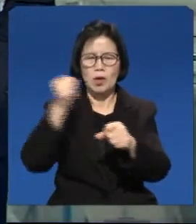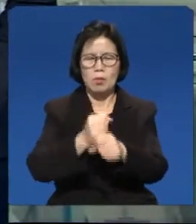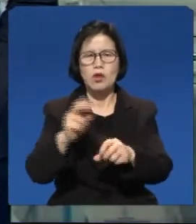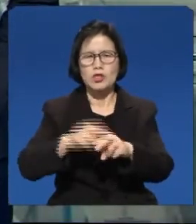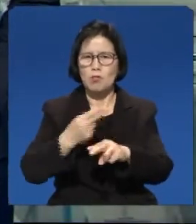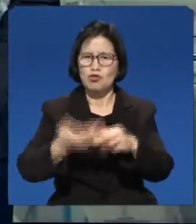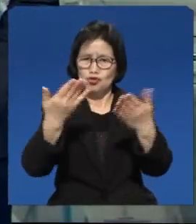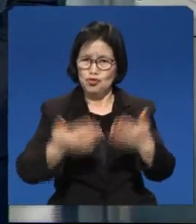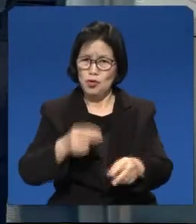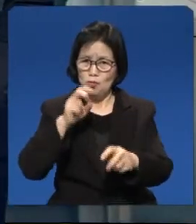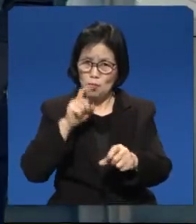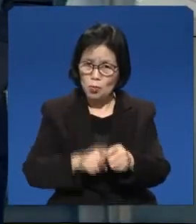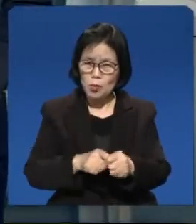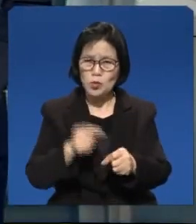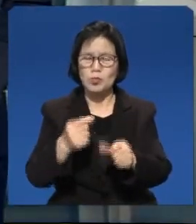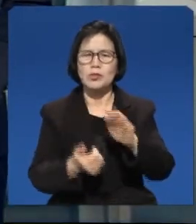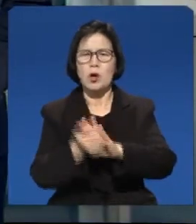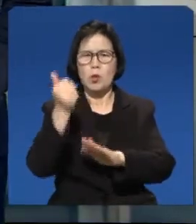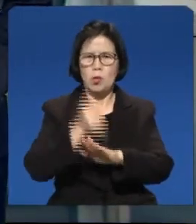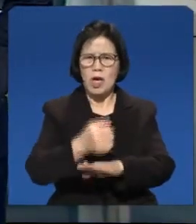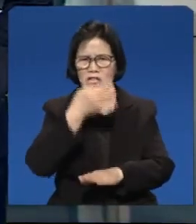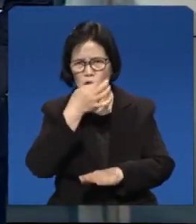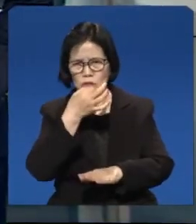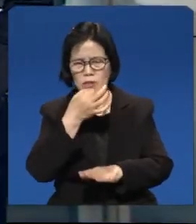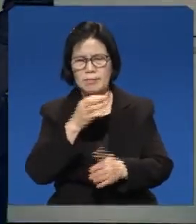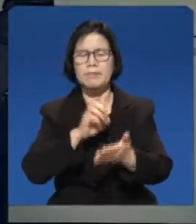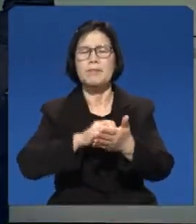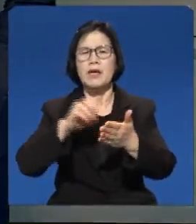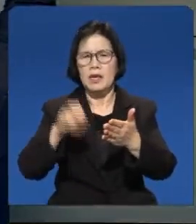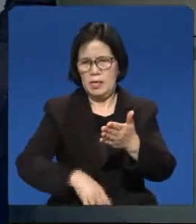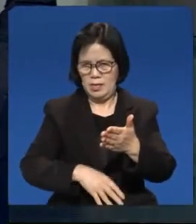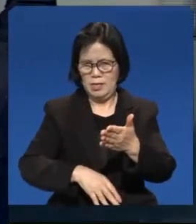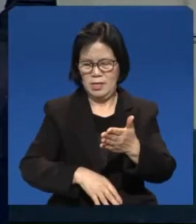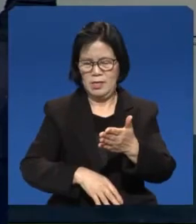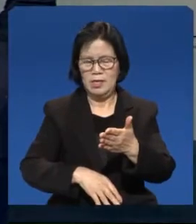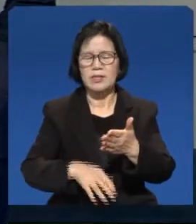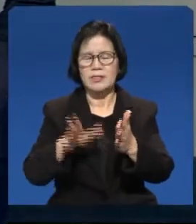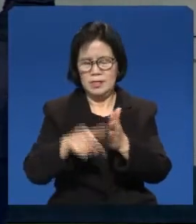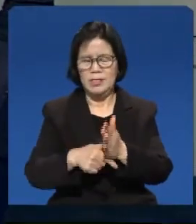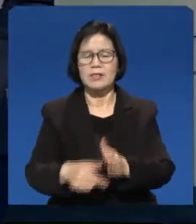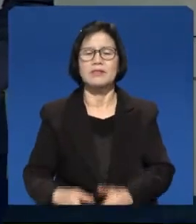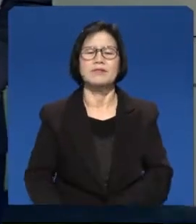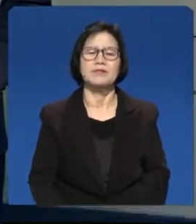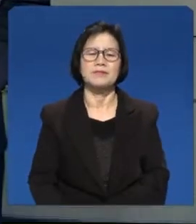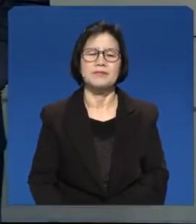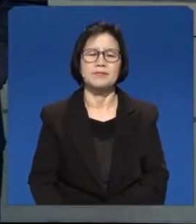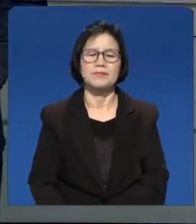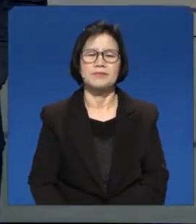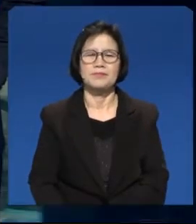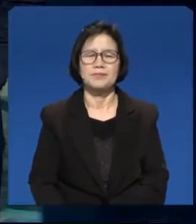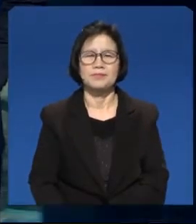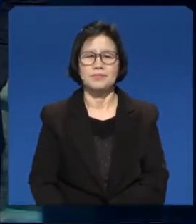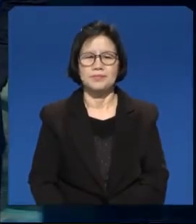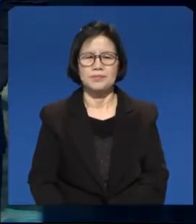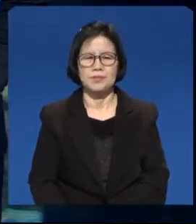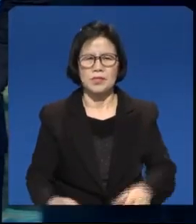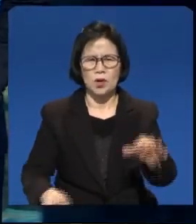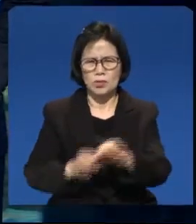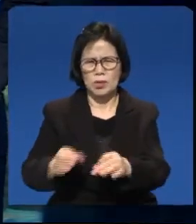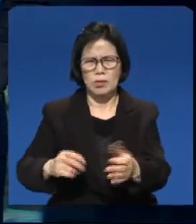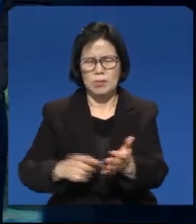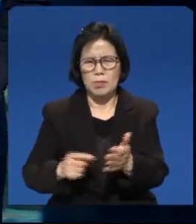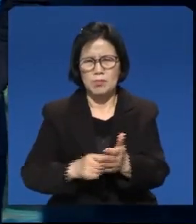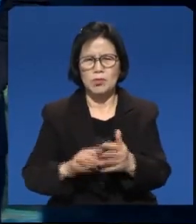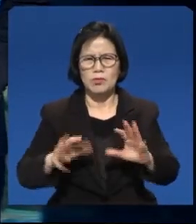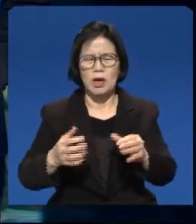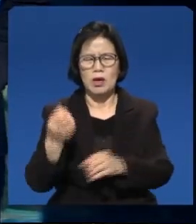선물하겠다는 목표에 조금의 성과나 욕심도 개입되지 않도록 냉정해져야 할 때가 아닐런지요. 경제는 총각을 다투고 나라